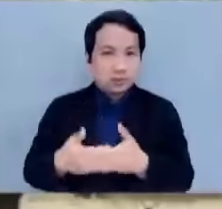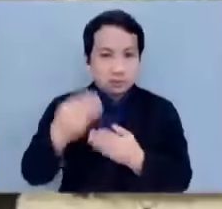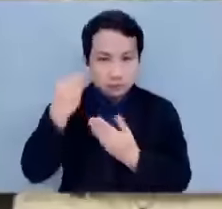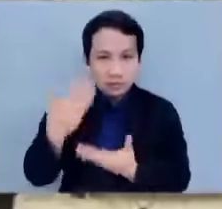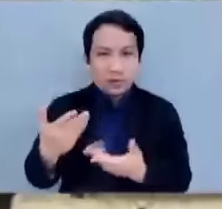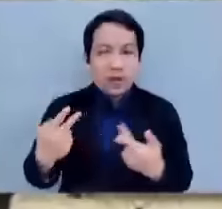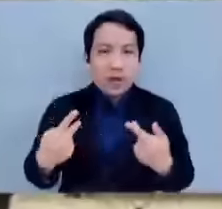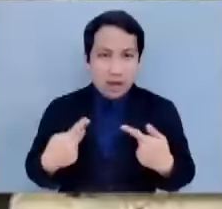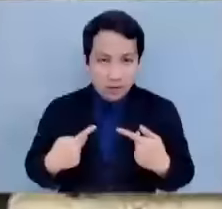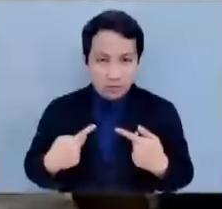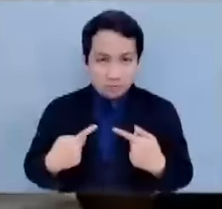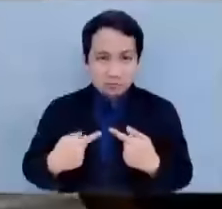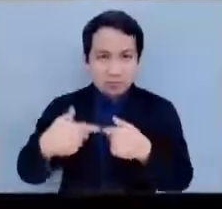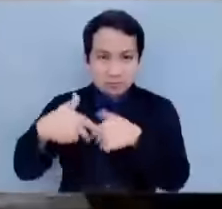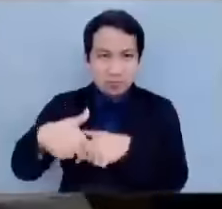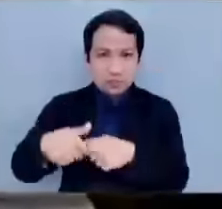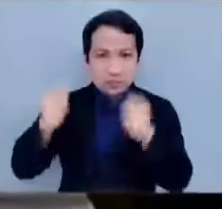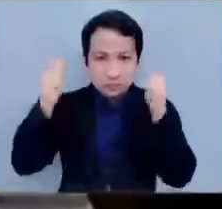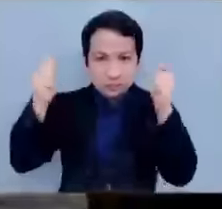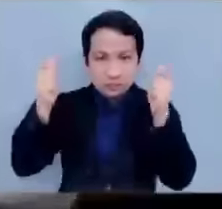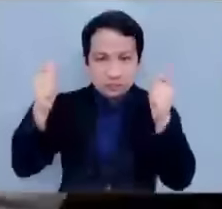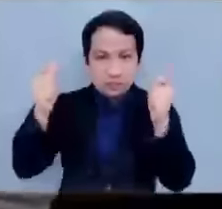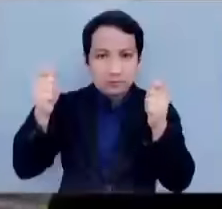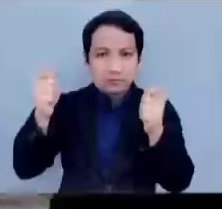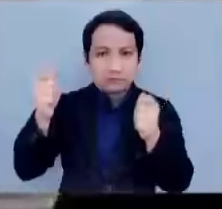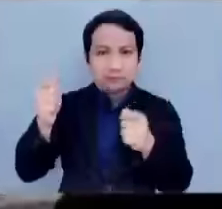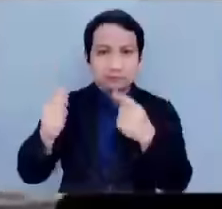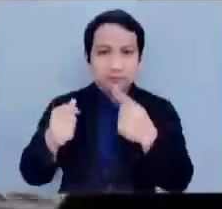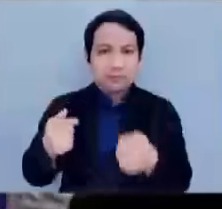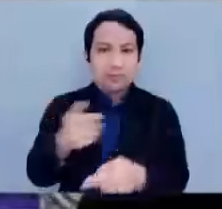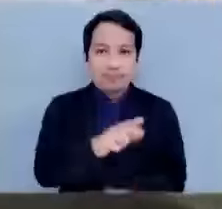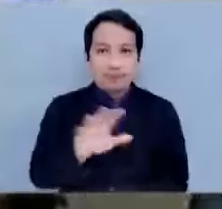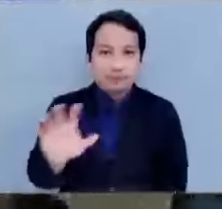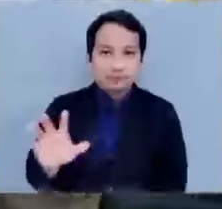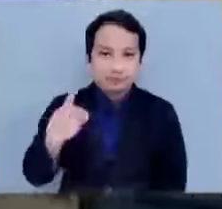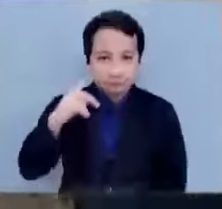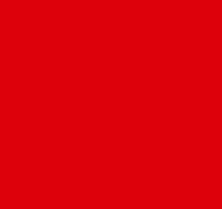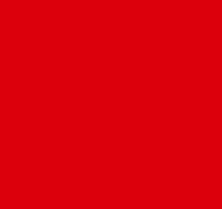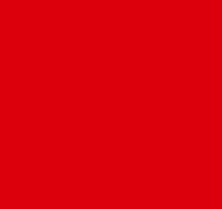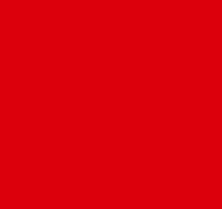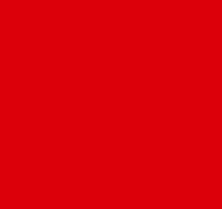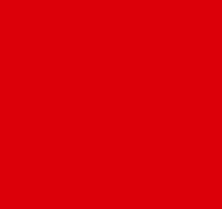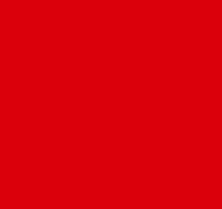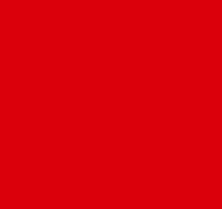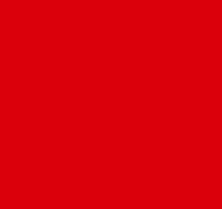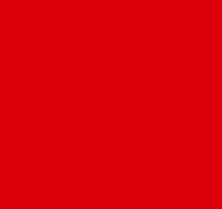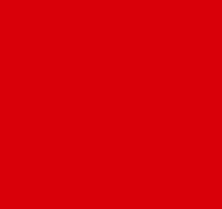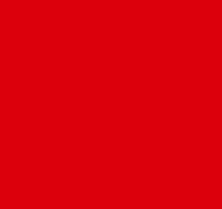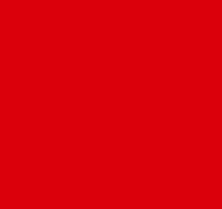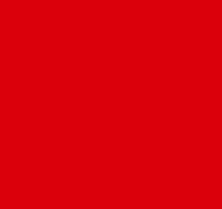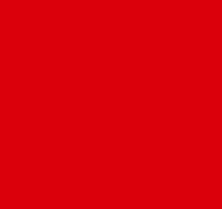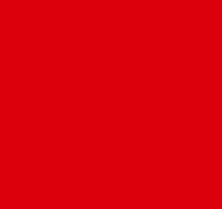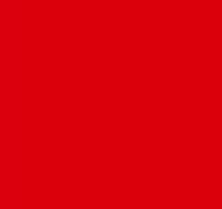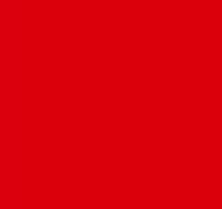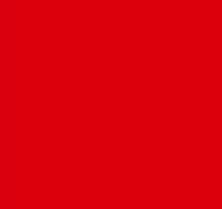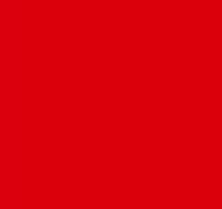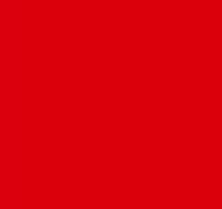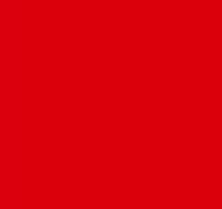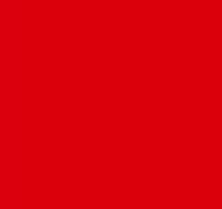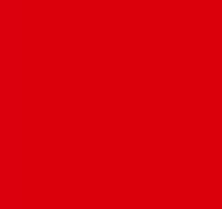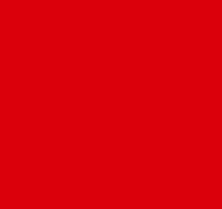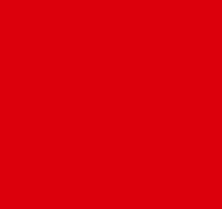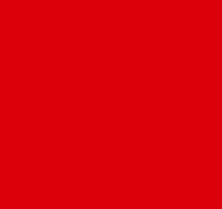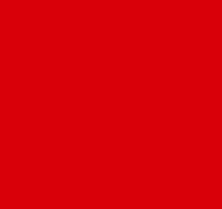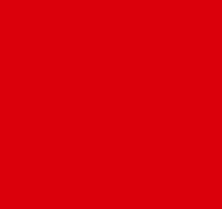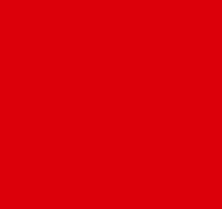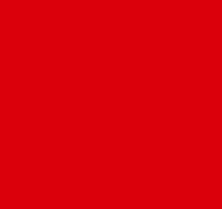kilos protesta. Nagbabalita mula sa frontline, Gerard de la Peña, News 5. Mga kapatid, Luchi Cruz Valdez